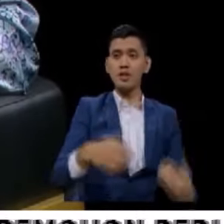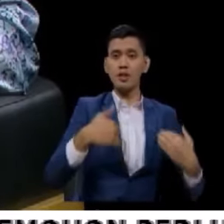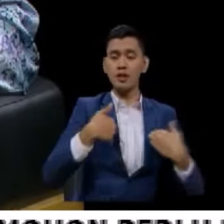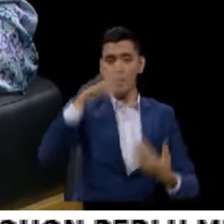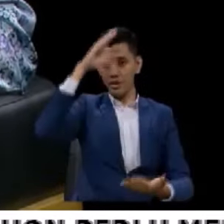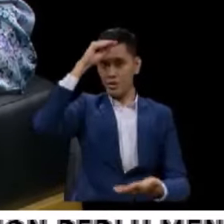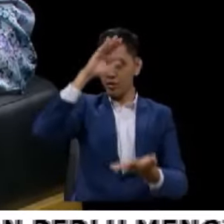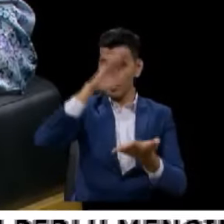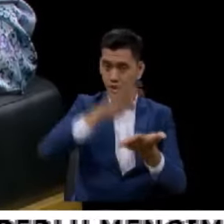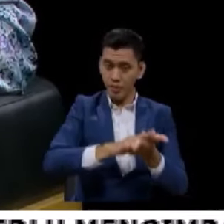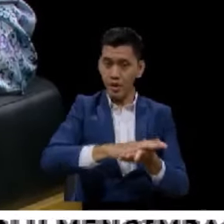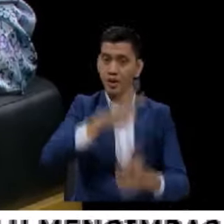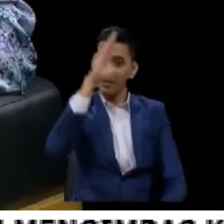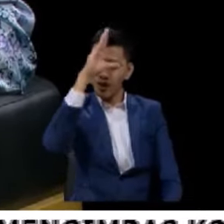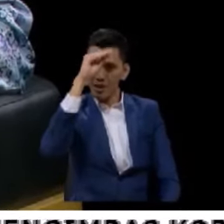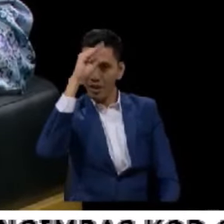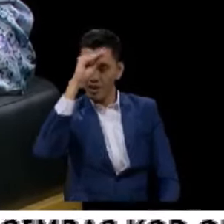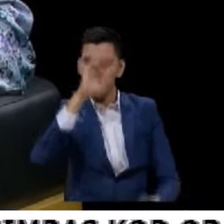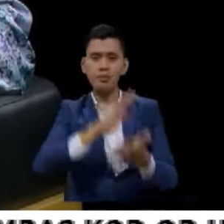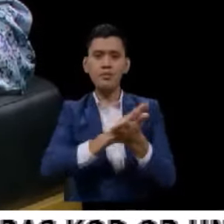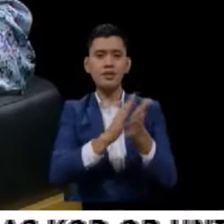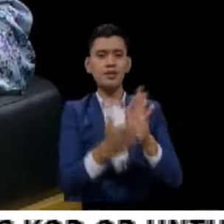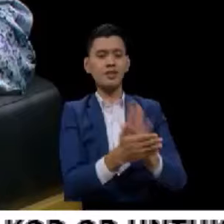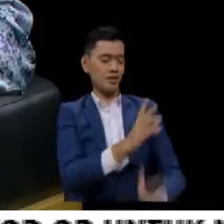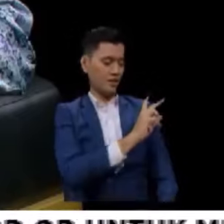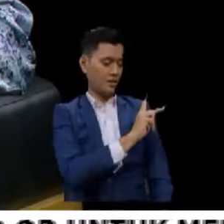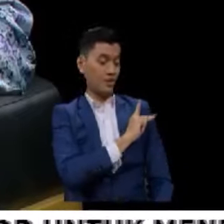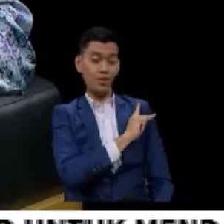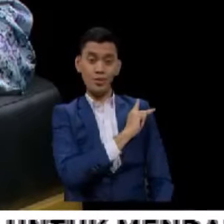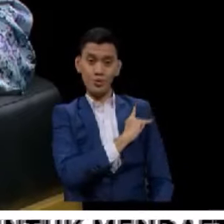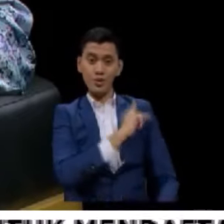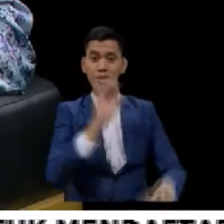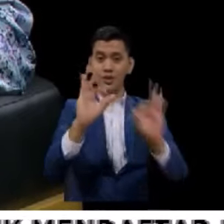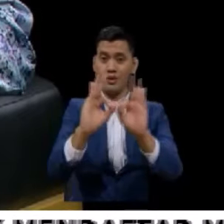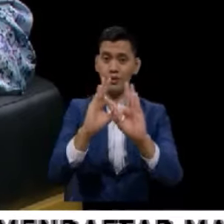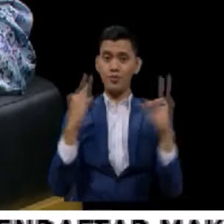suami ataupun laki-laki menjadi ketua keluarga